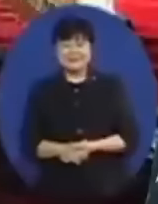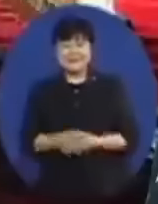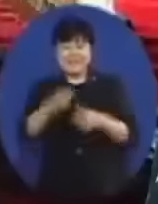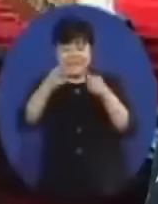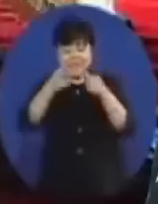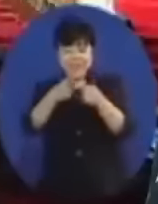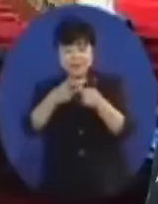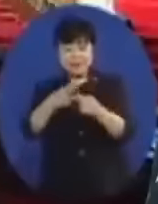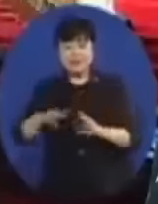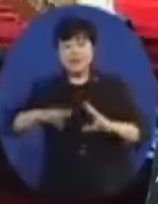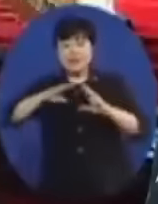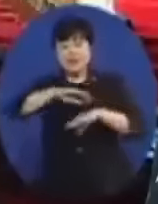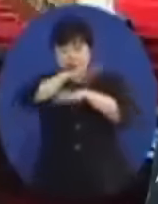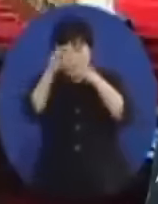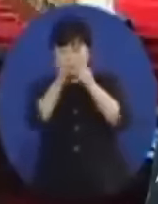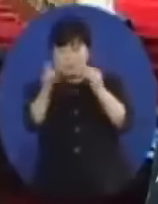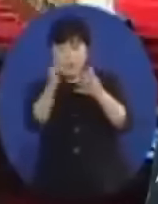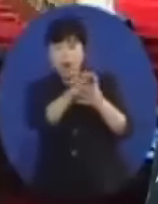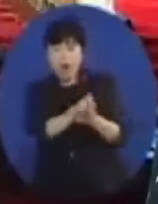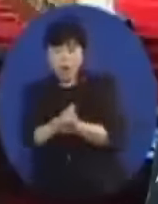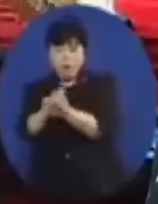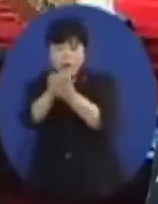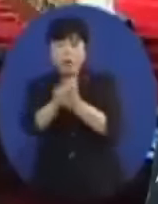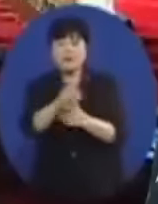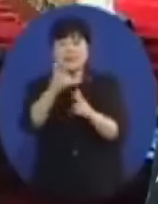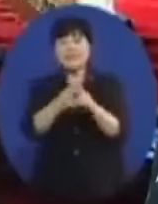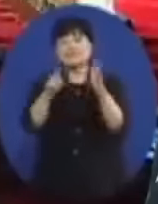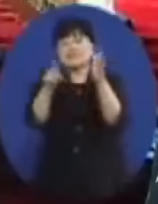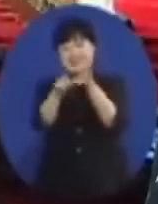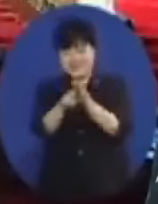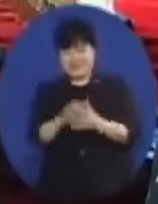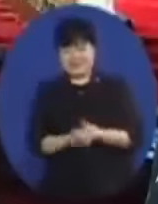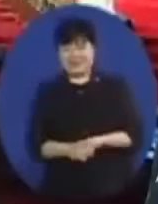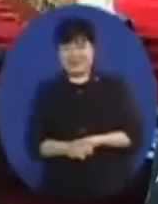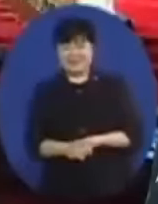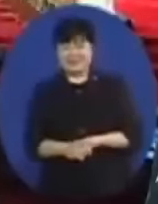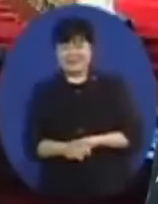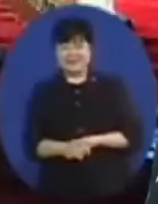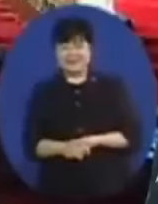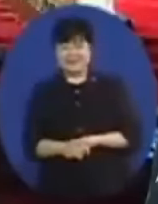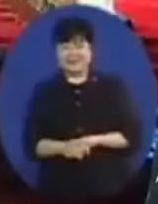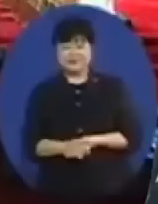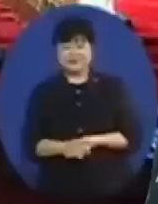셋째로 모든 사람과 화목하는 사람이 예수 믿는 사람인 것입니다.